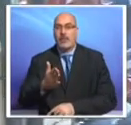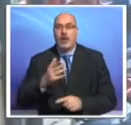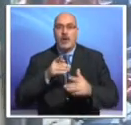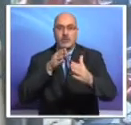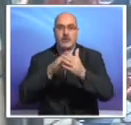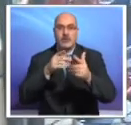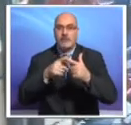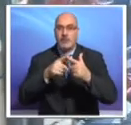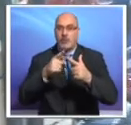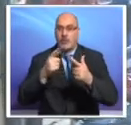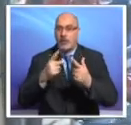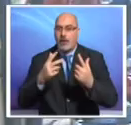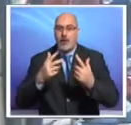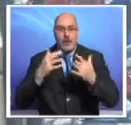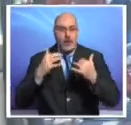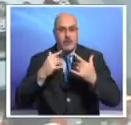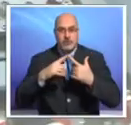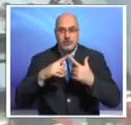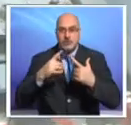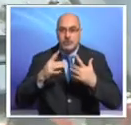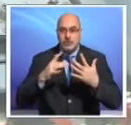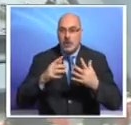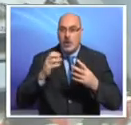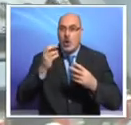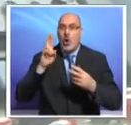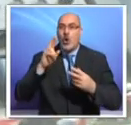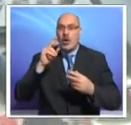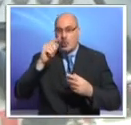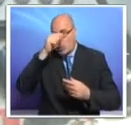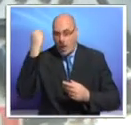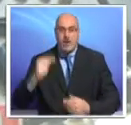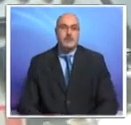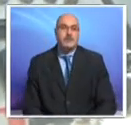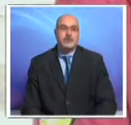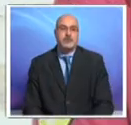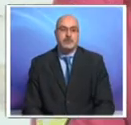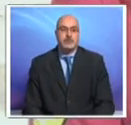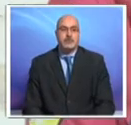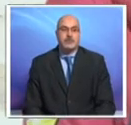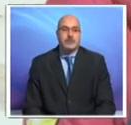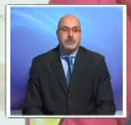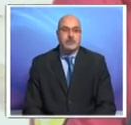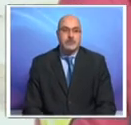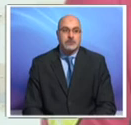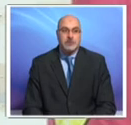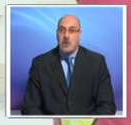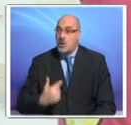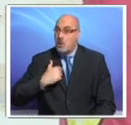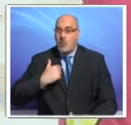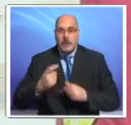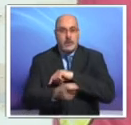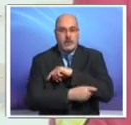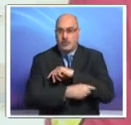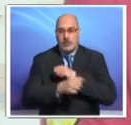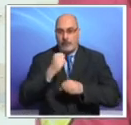اتجاه ثروات وطنية قد يكون الذهب الأسود أثمنها. أنا حليت المجال قدام المرأة الجزائرية في مجال